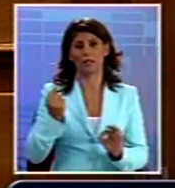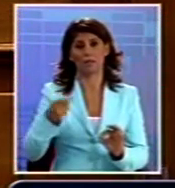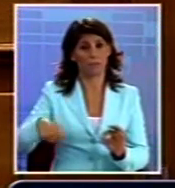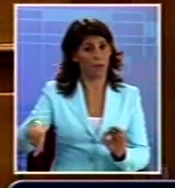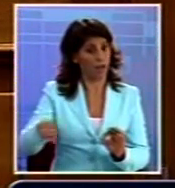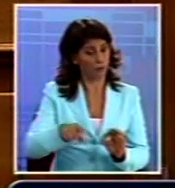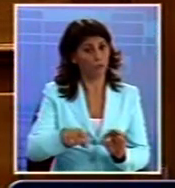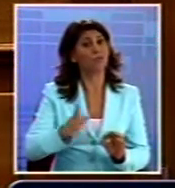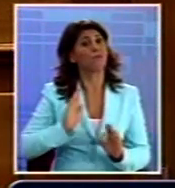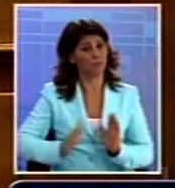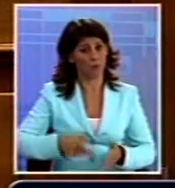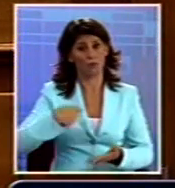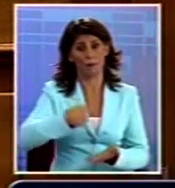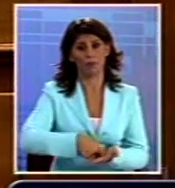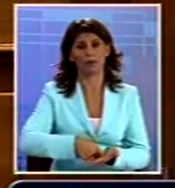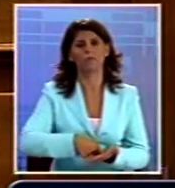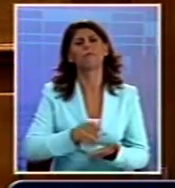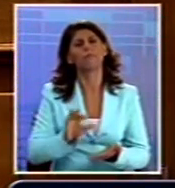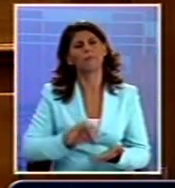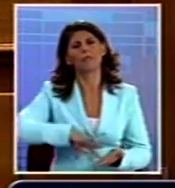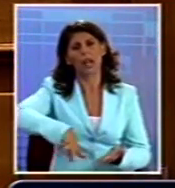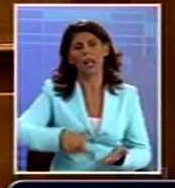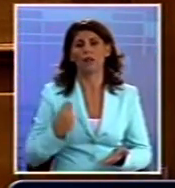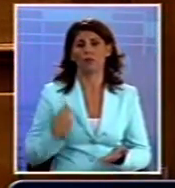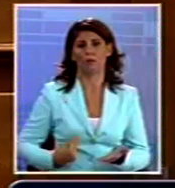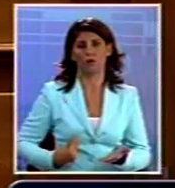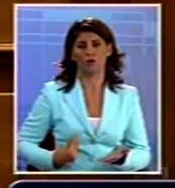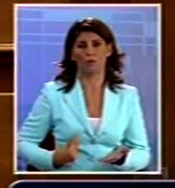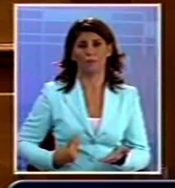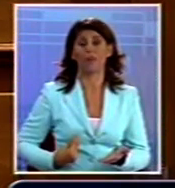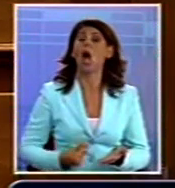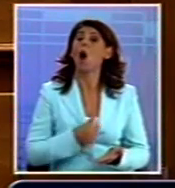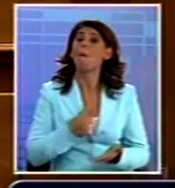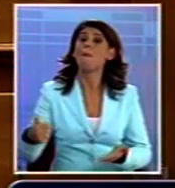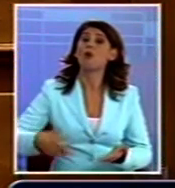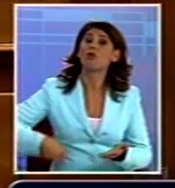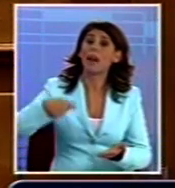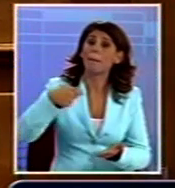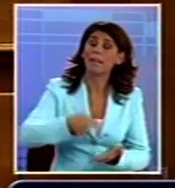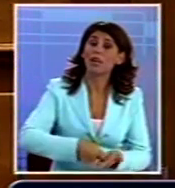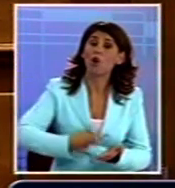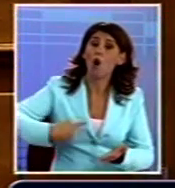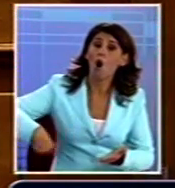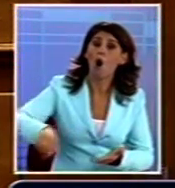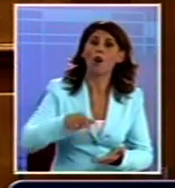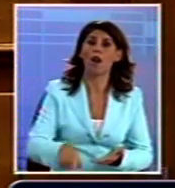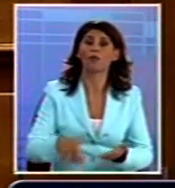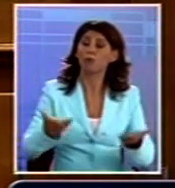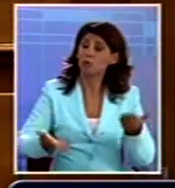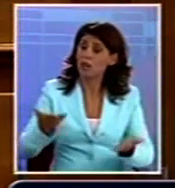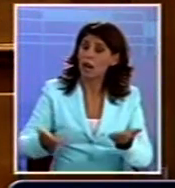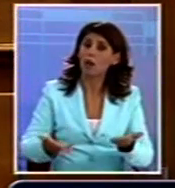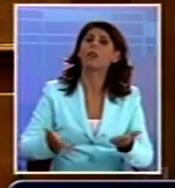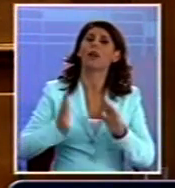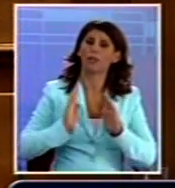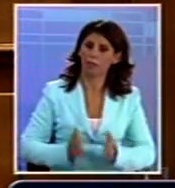που μπορούν να πληρώσουν και επιλέγουν να κλέβουν το δημόσιο. Μόνο να πληρώνουν όλοι αυτό που τους αναλογεί,